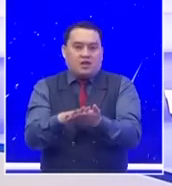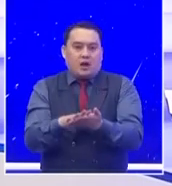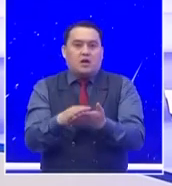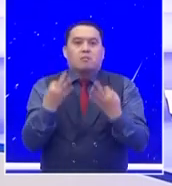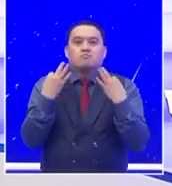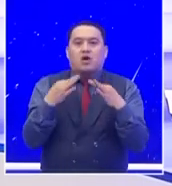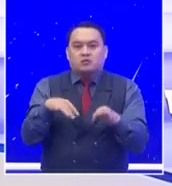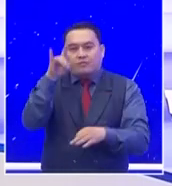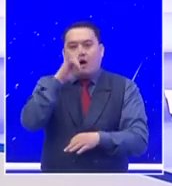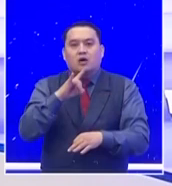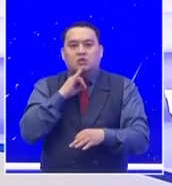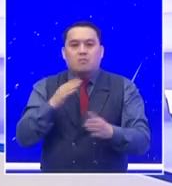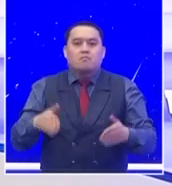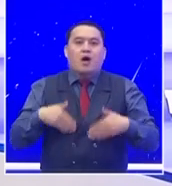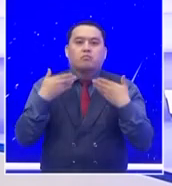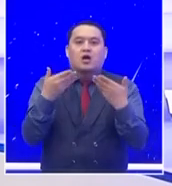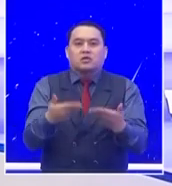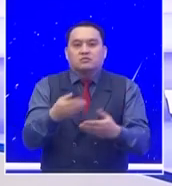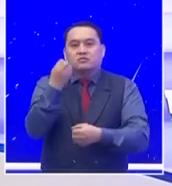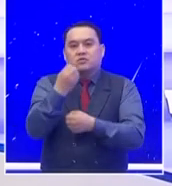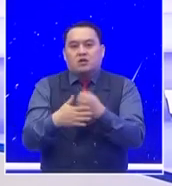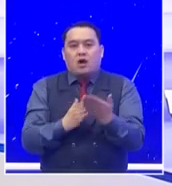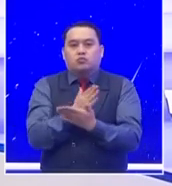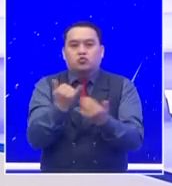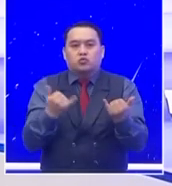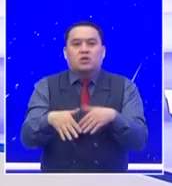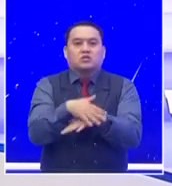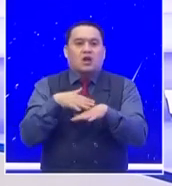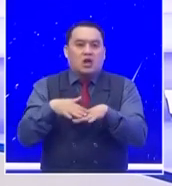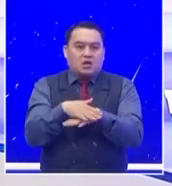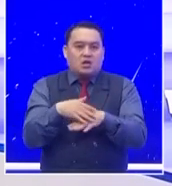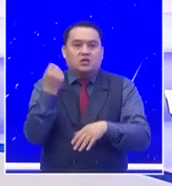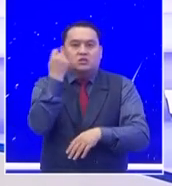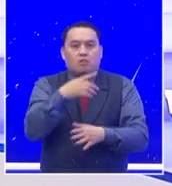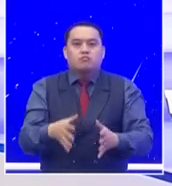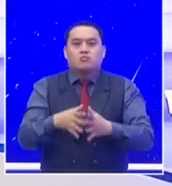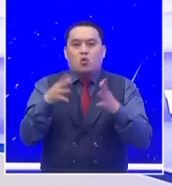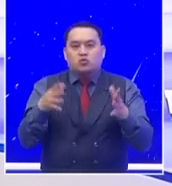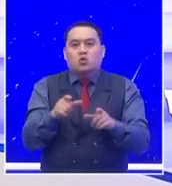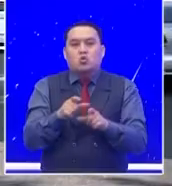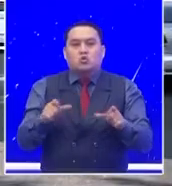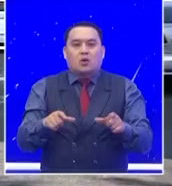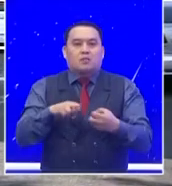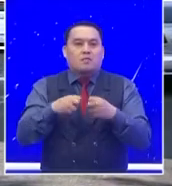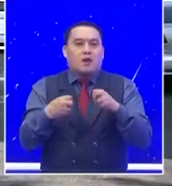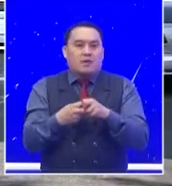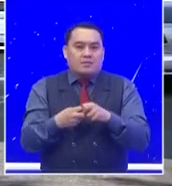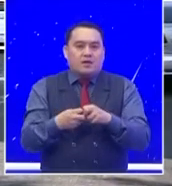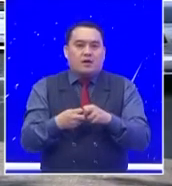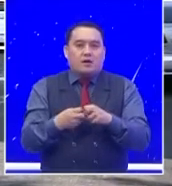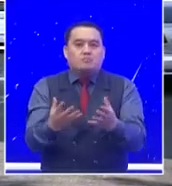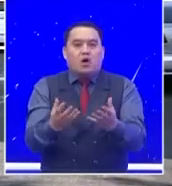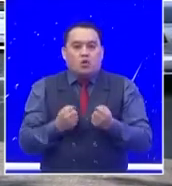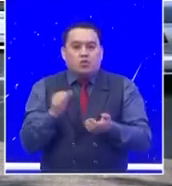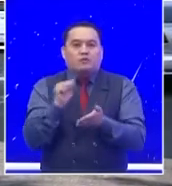это позволит казахстанцам меньше обращаться в центр обслуживания населения как известно больше всего граждане сталкивается с проблемой при